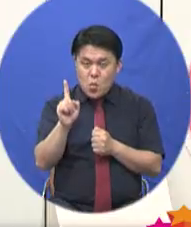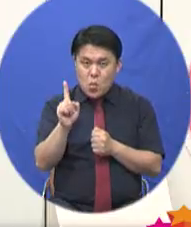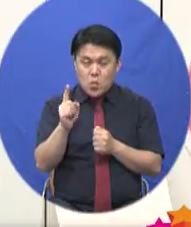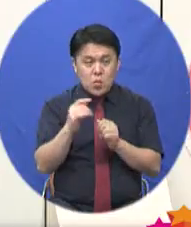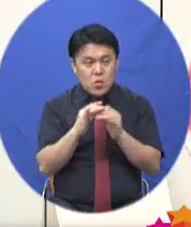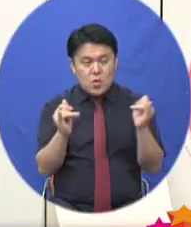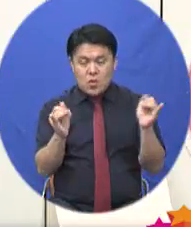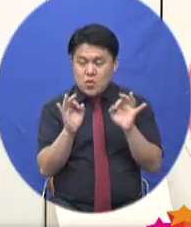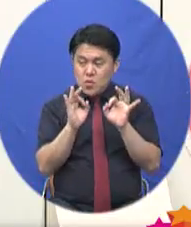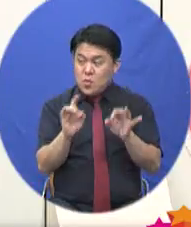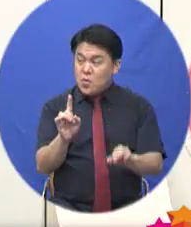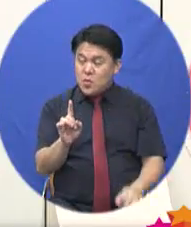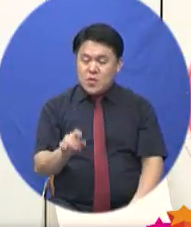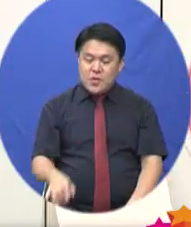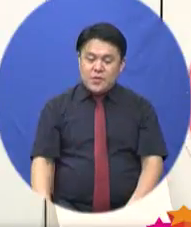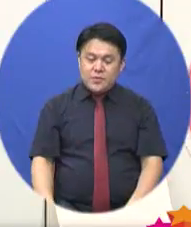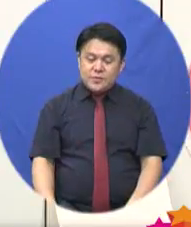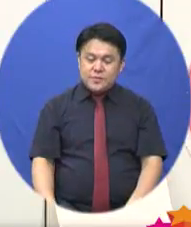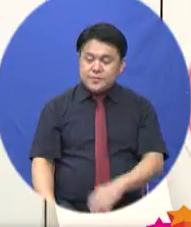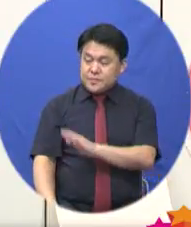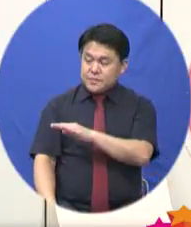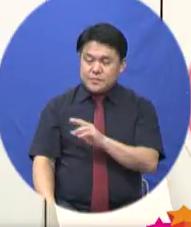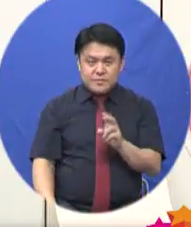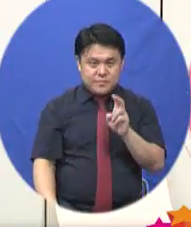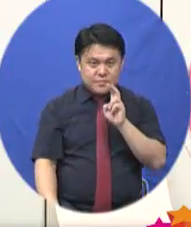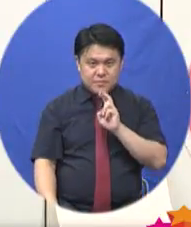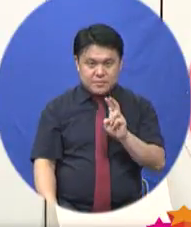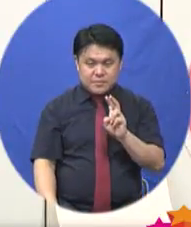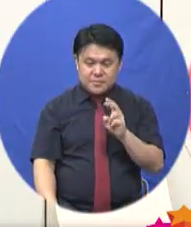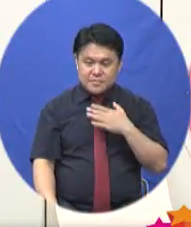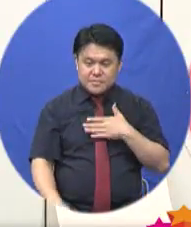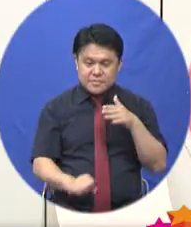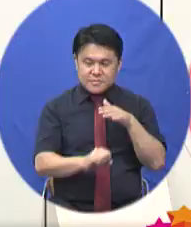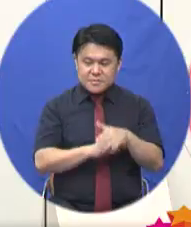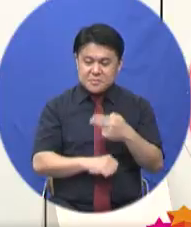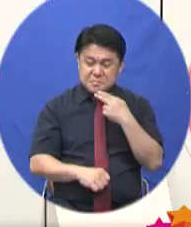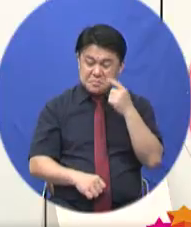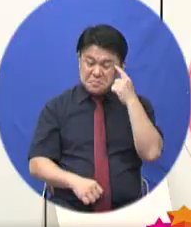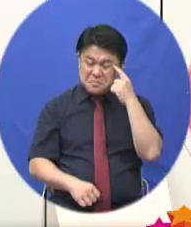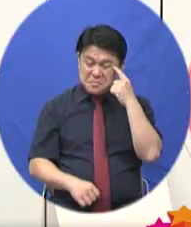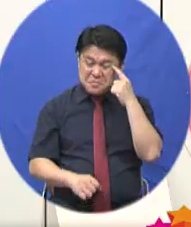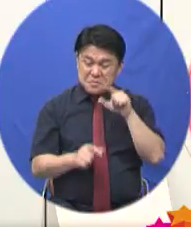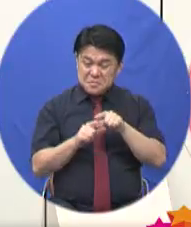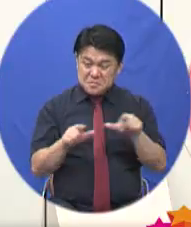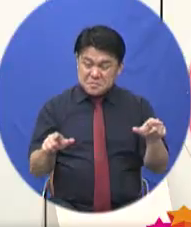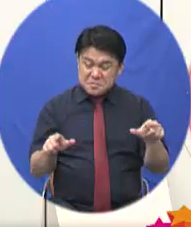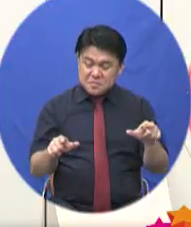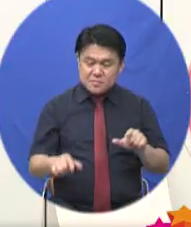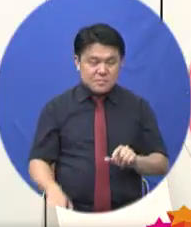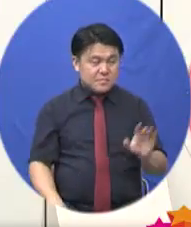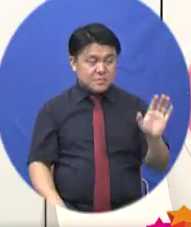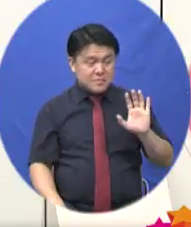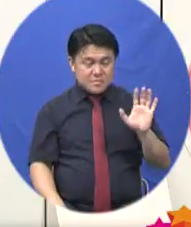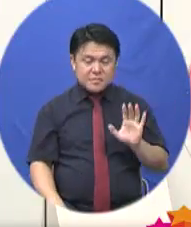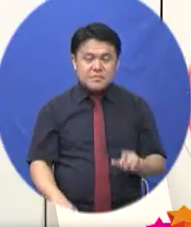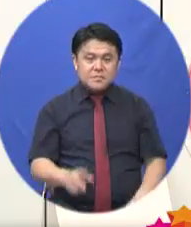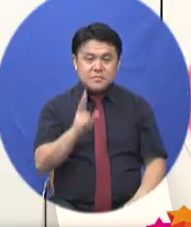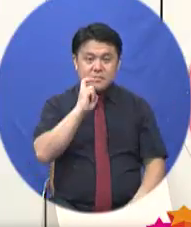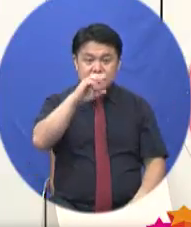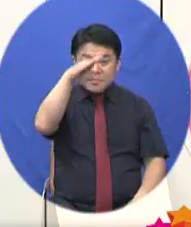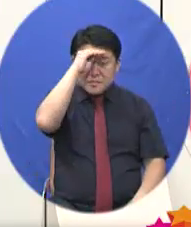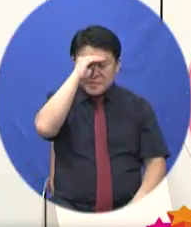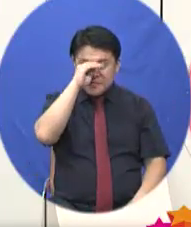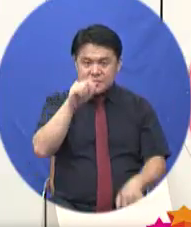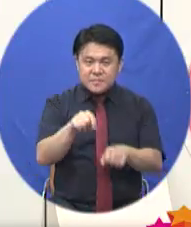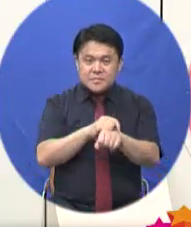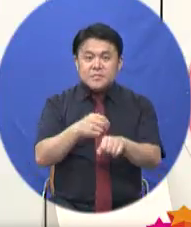하는 분들 보면 말이죠. 네. 그 노래를 자기 개성이 없다 그러잖아요. 에, 근데 모창이라는 네. 게 네.